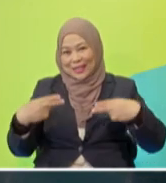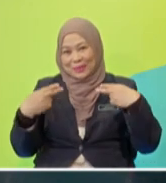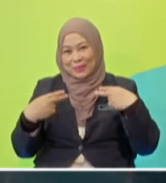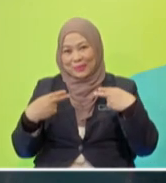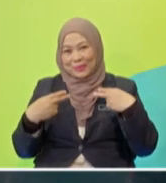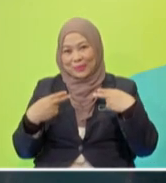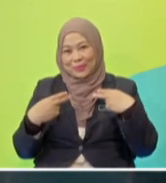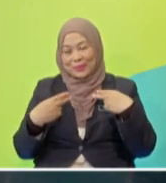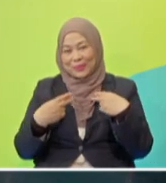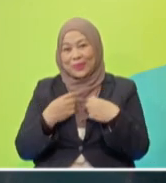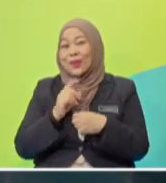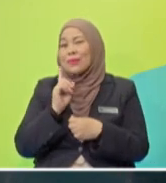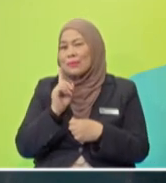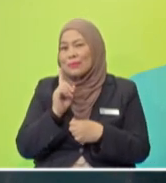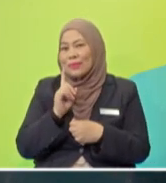Okelah